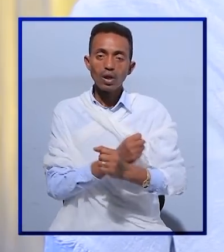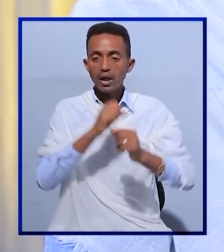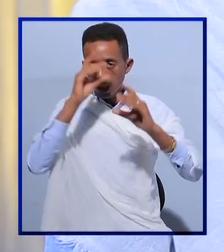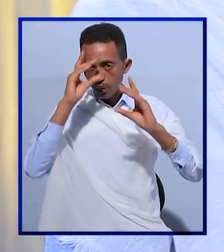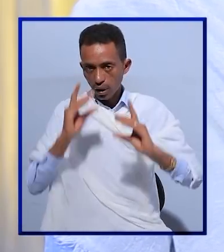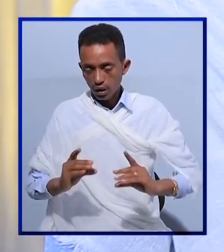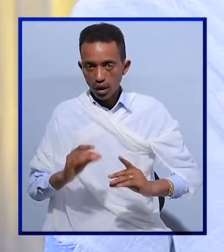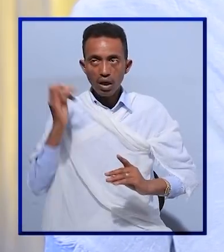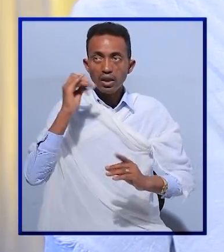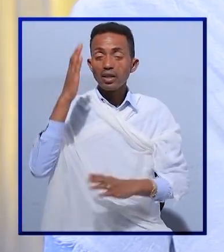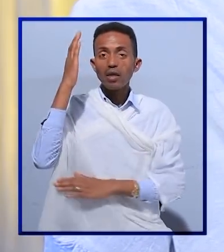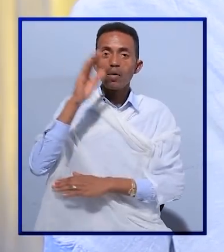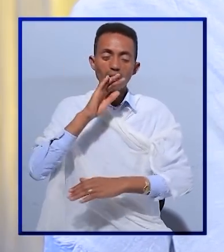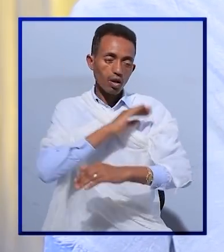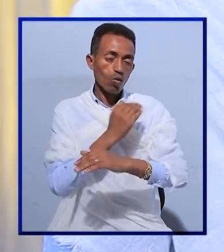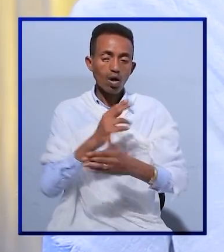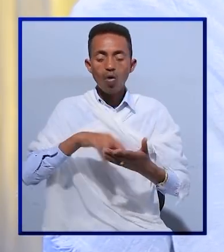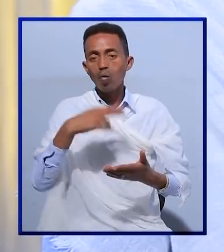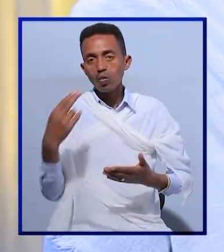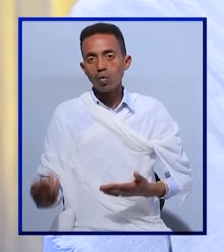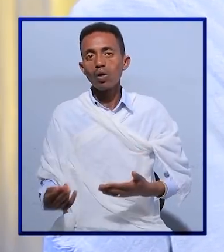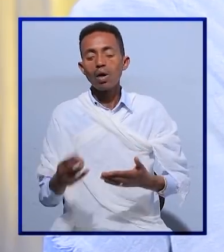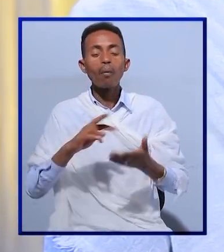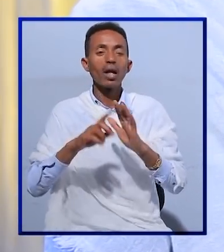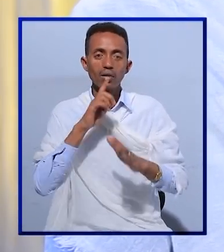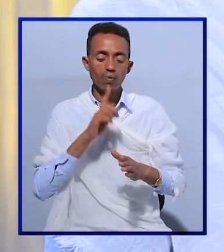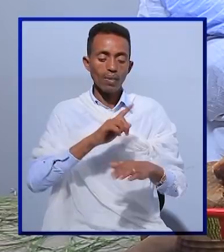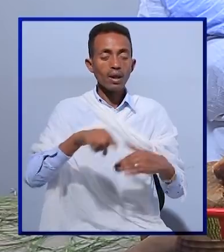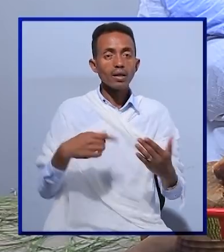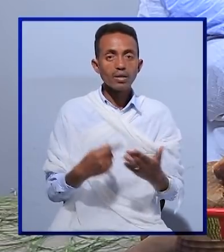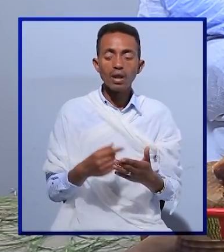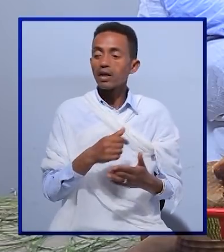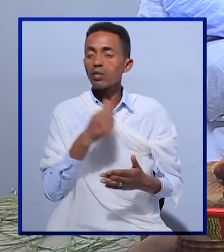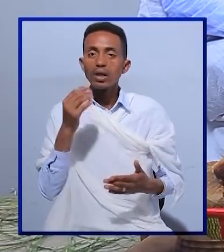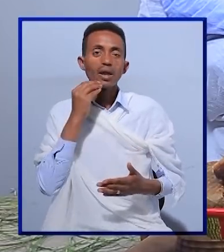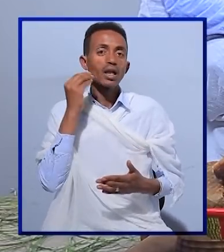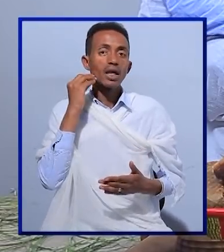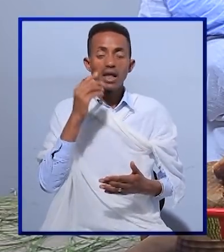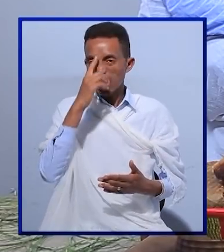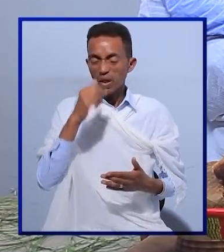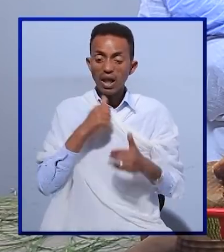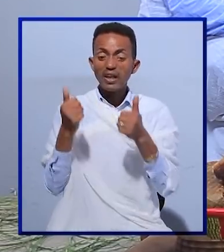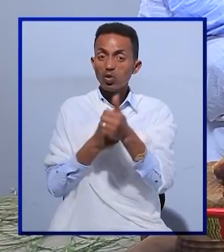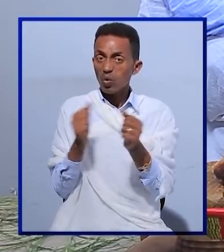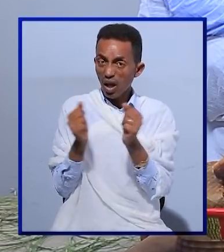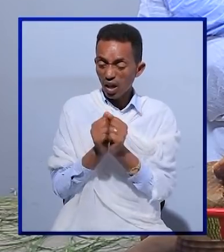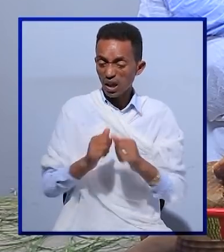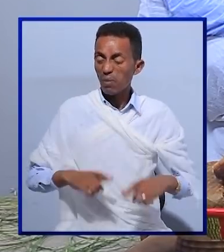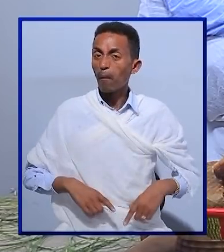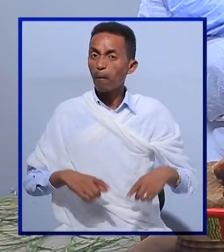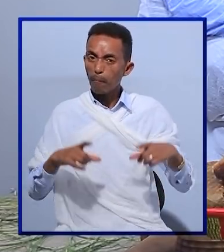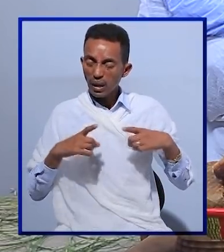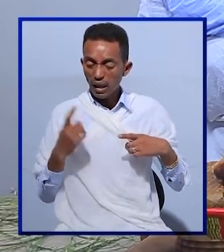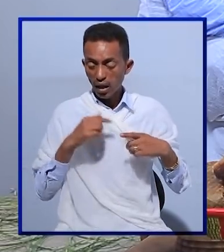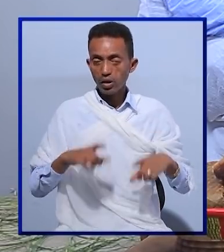ሶምሶንን ከክብር ከጸጋ እግዚአብሔር አዋርዶታል፣ ለዮታል ማለት ነውና ከሌሎች ቤተ እምነት ተከታዮች